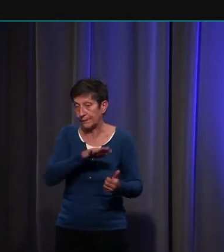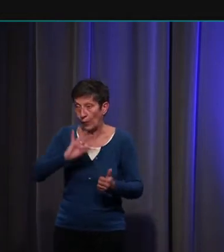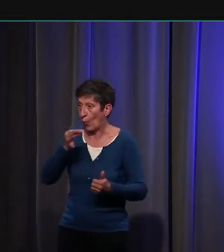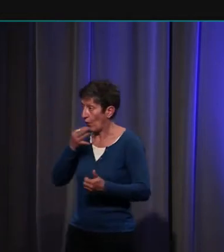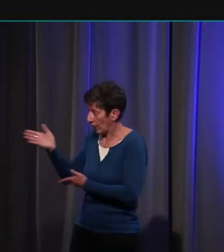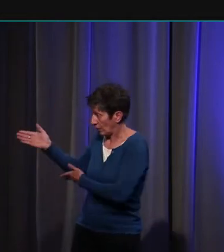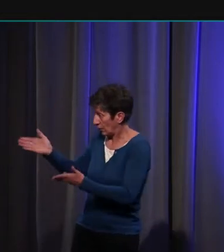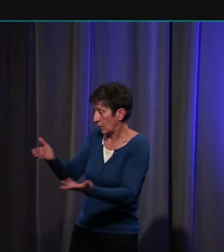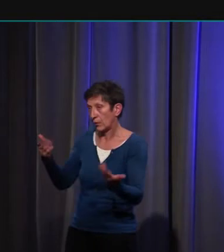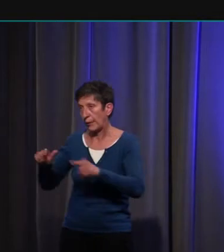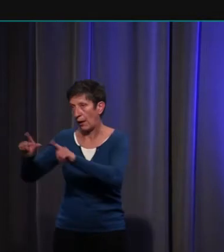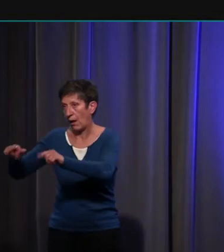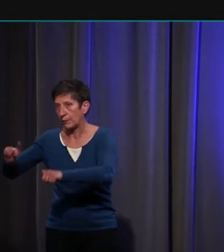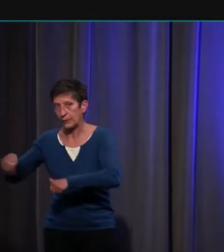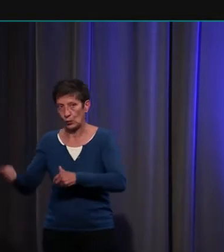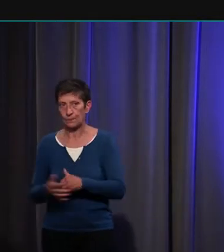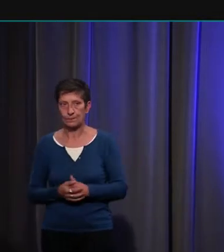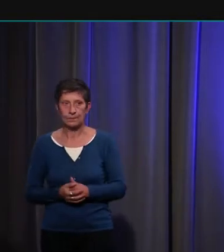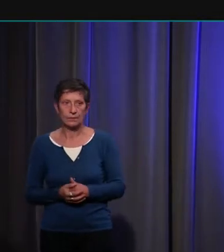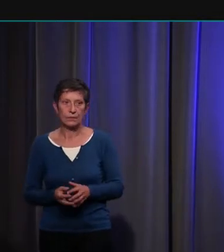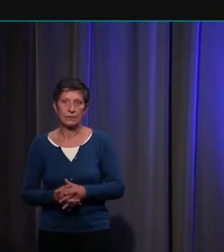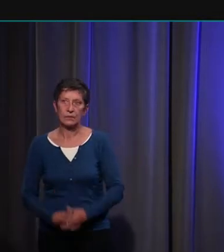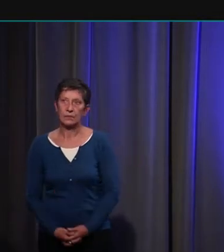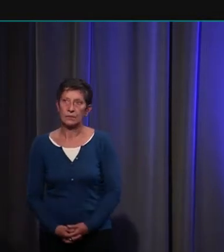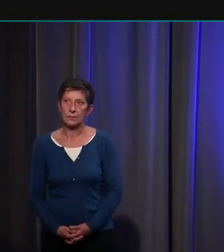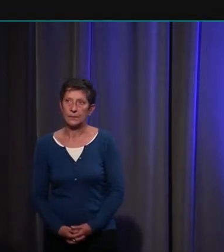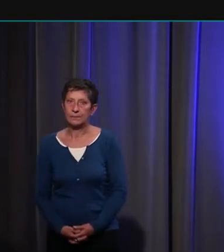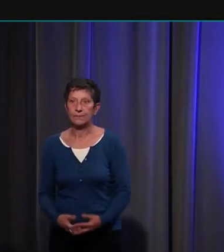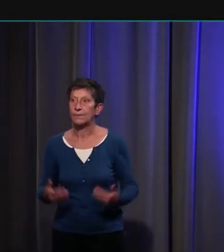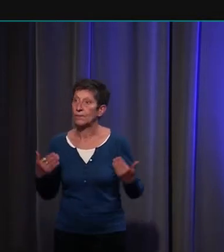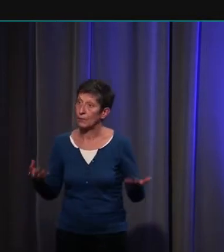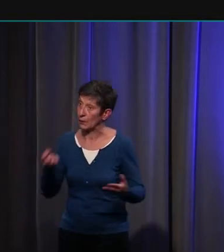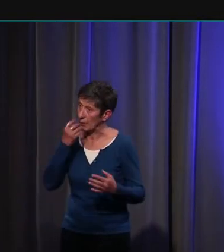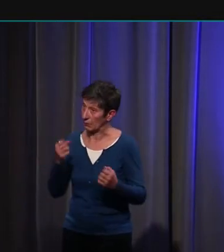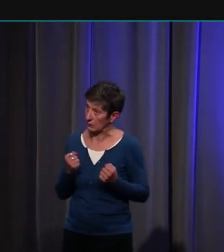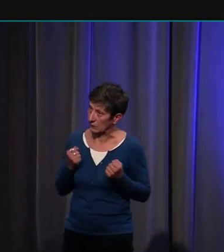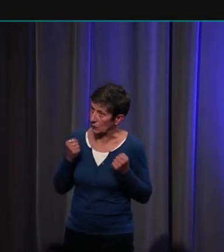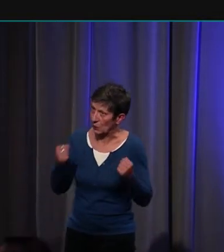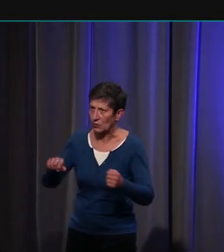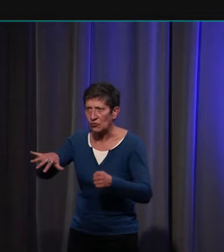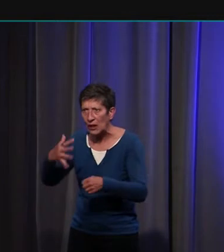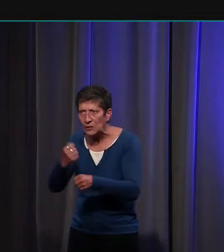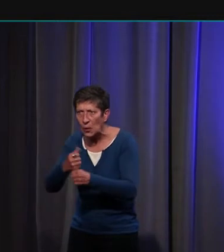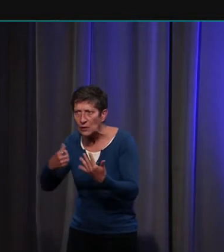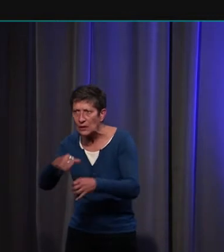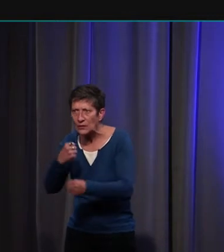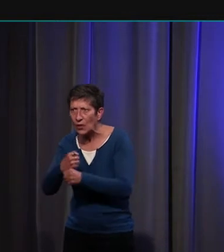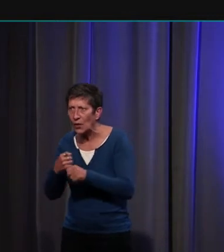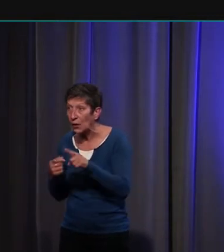c'est évident voilà c'est bien vous êtes courageux vous devez avoir 15 ans saison